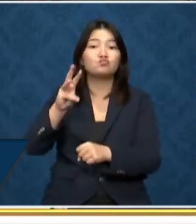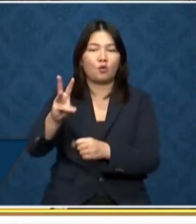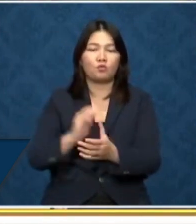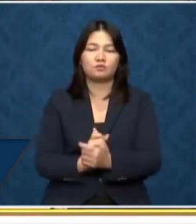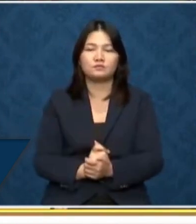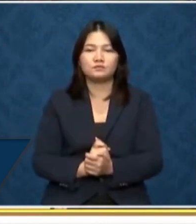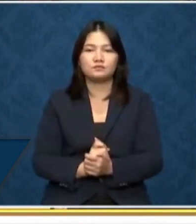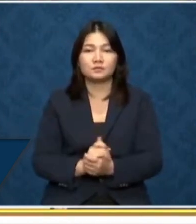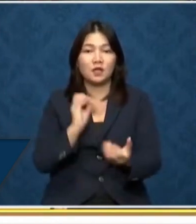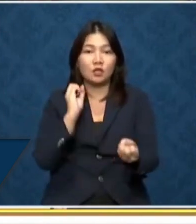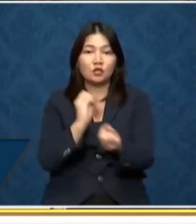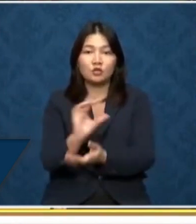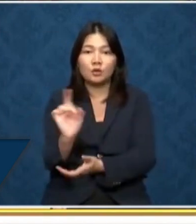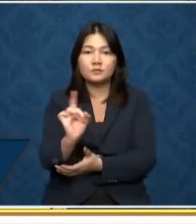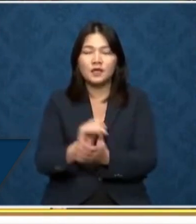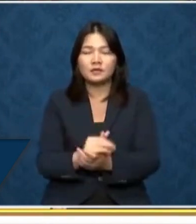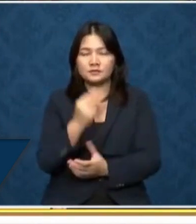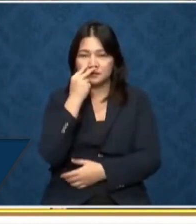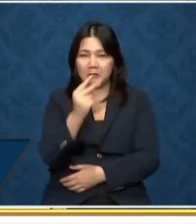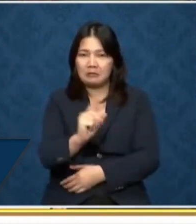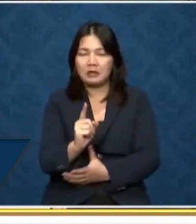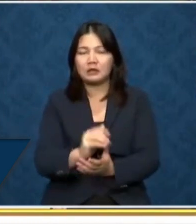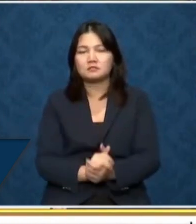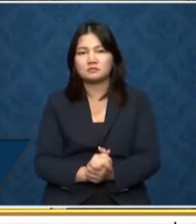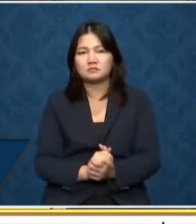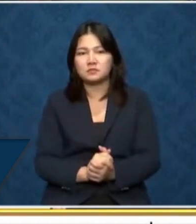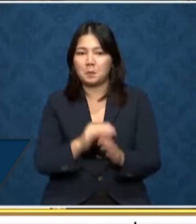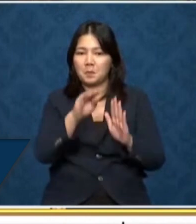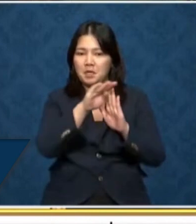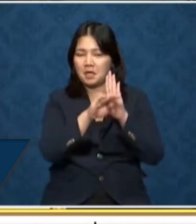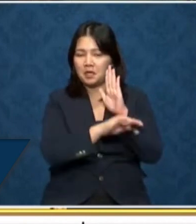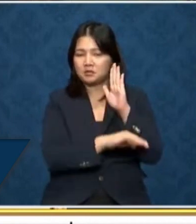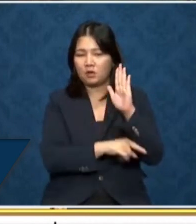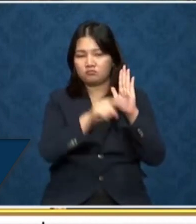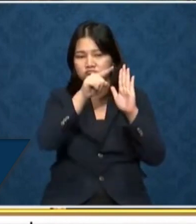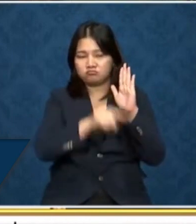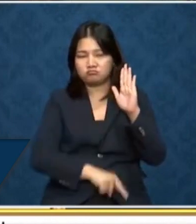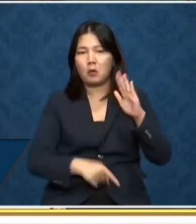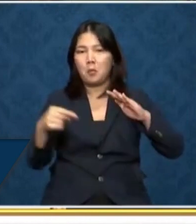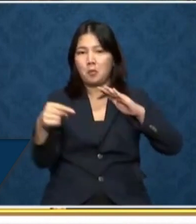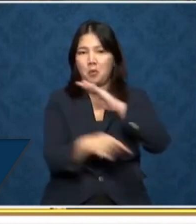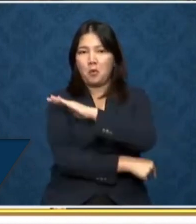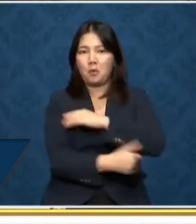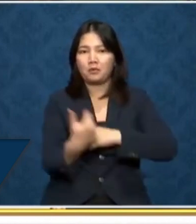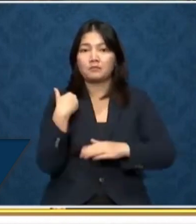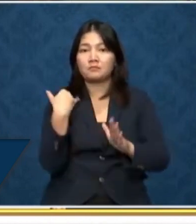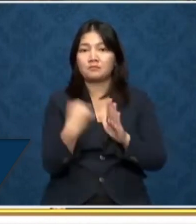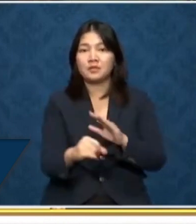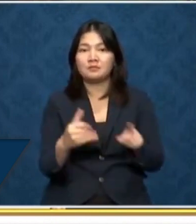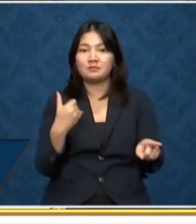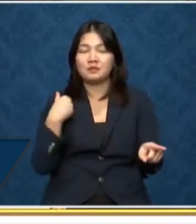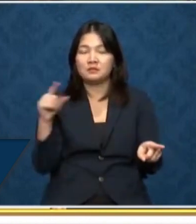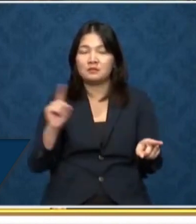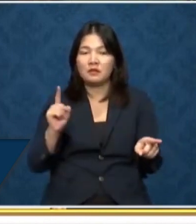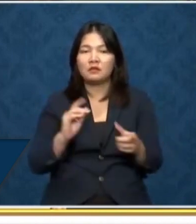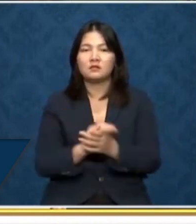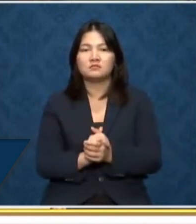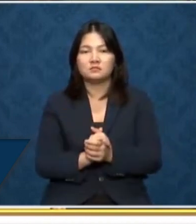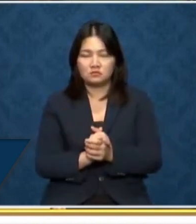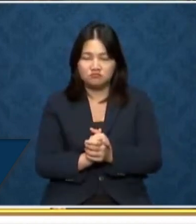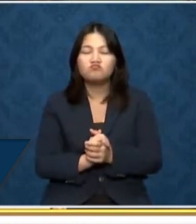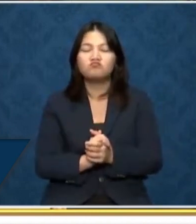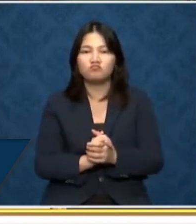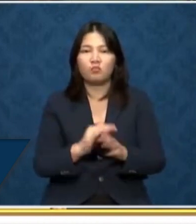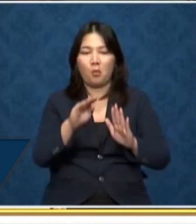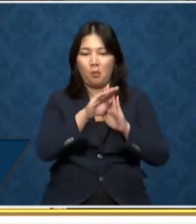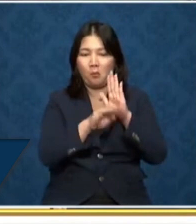กระทบได้เปิดเผยถึงขบวนการและขั้นตอนการทุจริตดังกล่าวเพิ่มเติมโดยระบุว่าขบวนการทุจริต